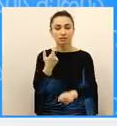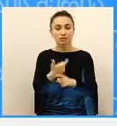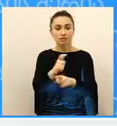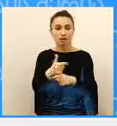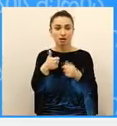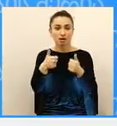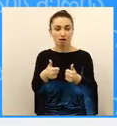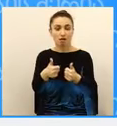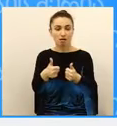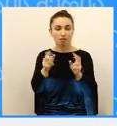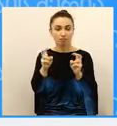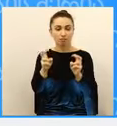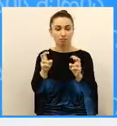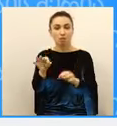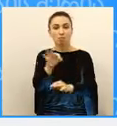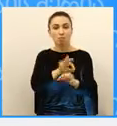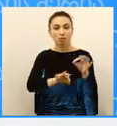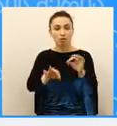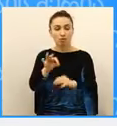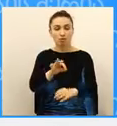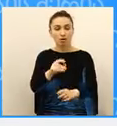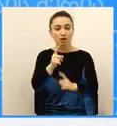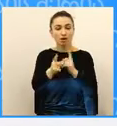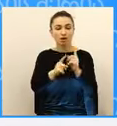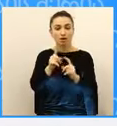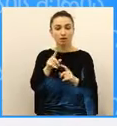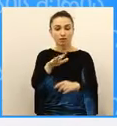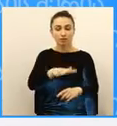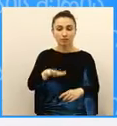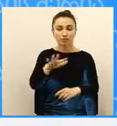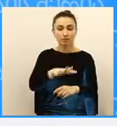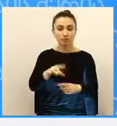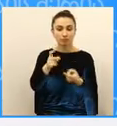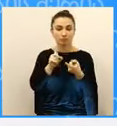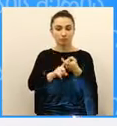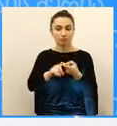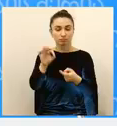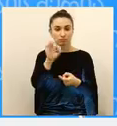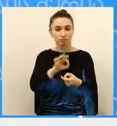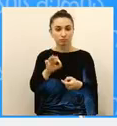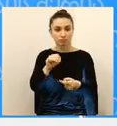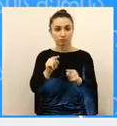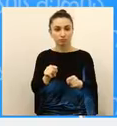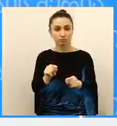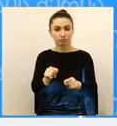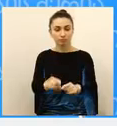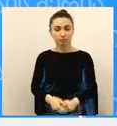ძალიან კარგ პროექტს რეკრეაციულ სივრცის შექმნასთან დაკავშირებით.